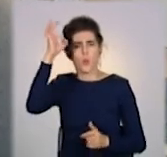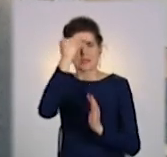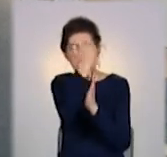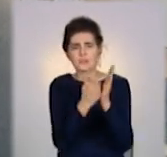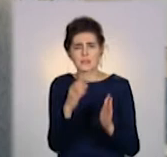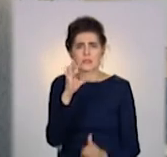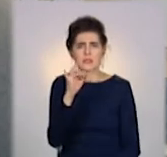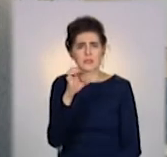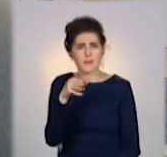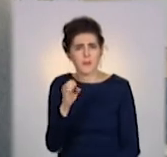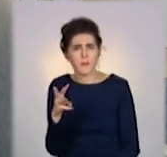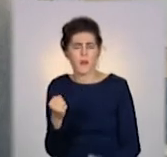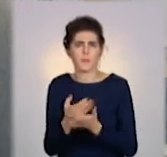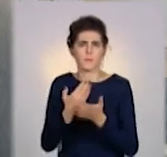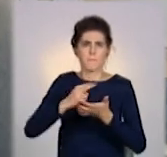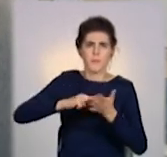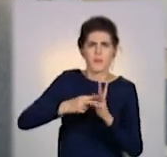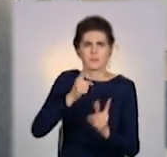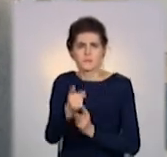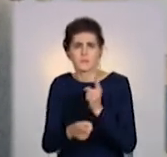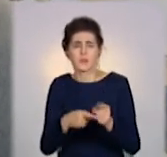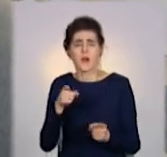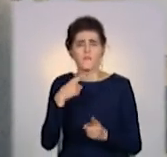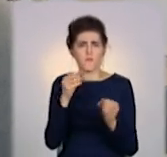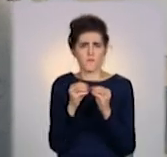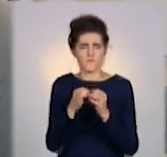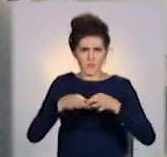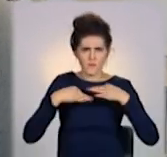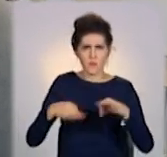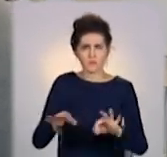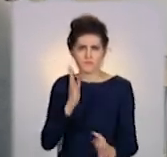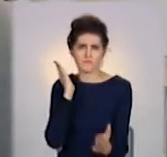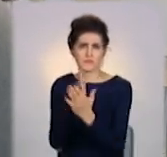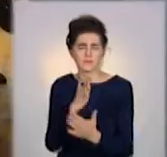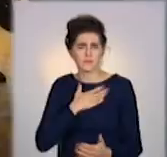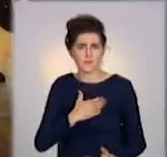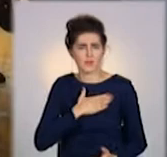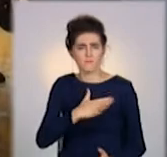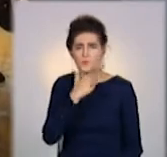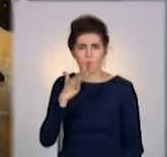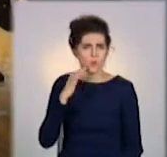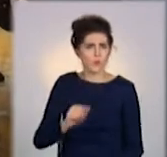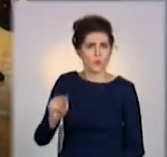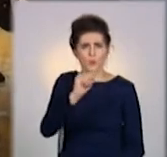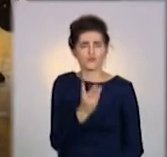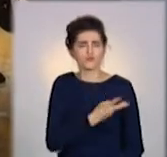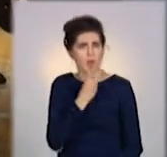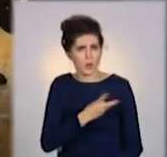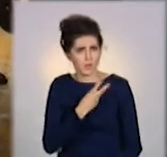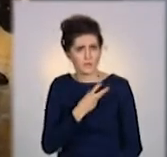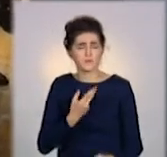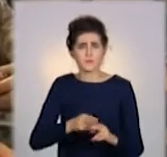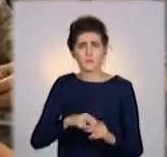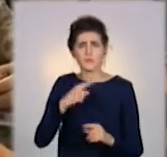про якісь масштабні стратегічні зміни, а вони покликані на те, щоб вирішувати короткотермінові завдання. Фахівці додають, громадським активістам,